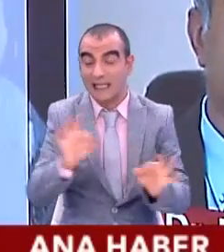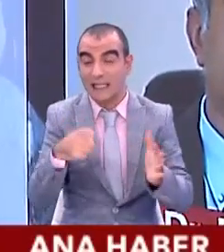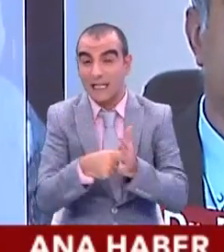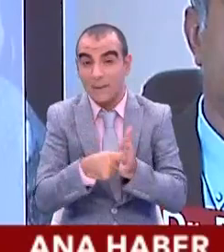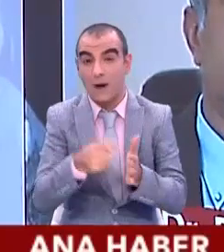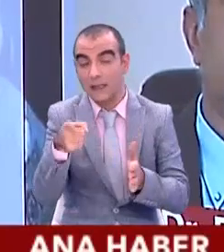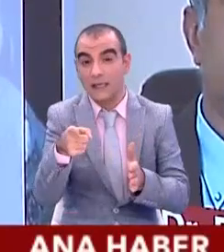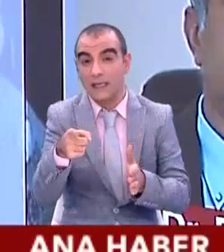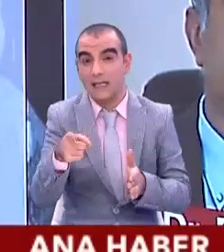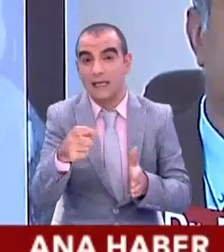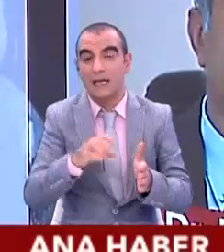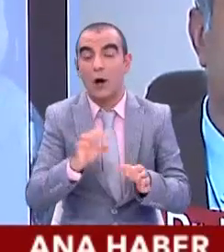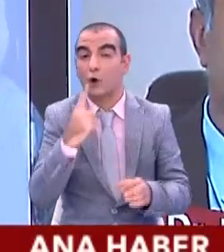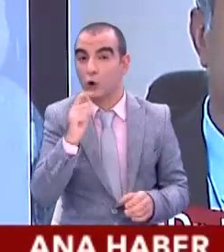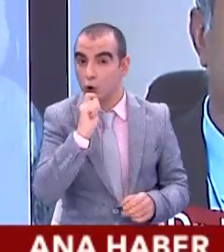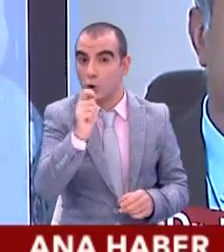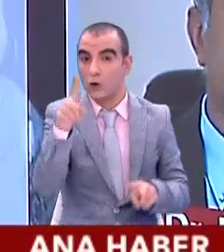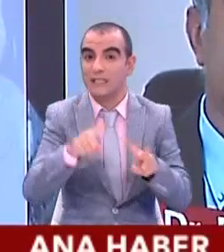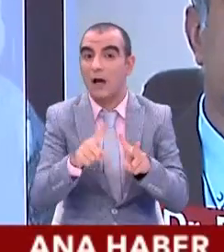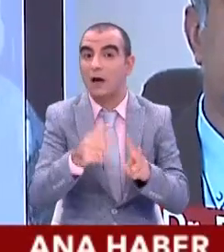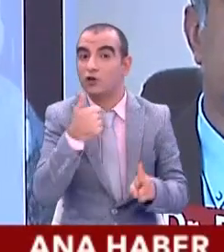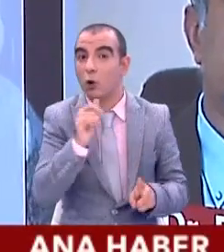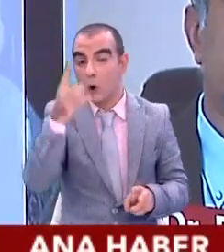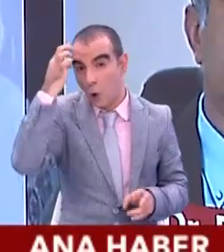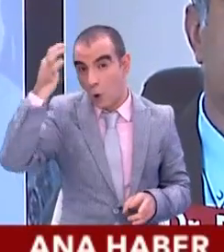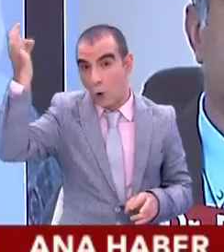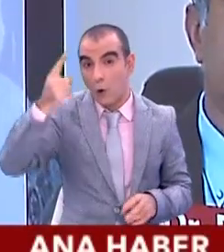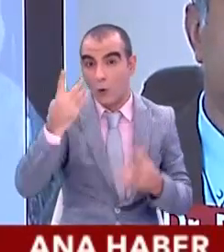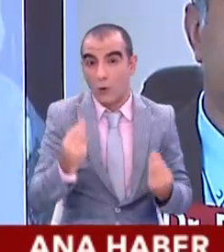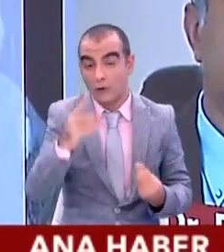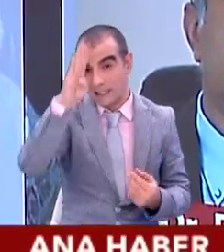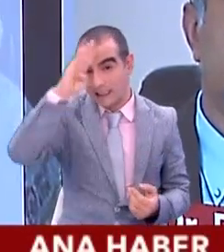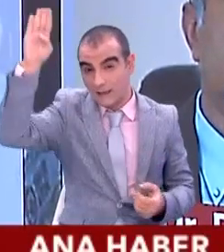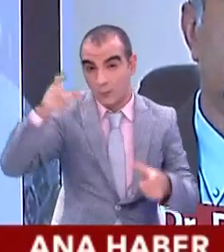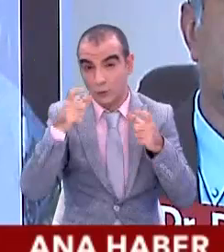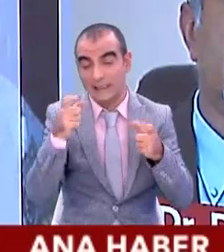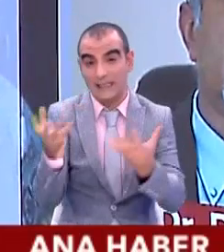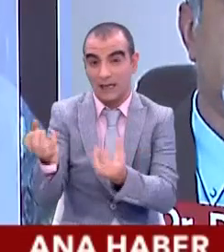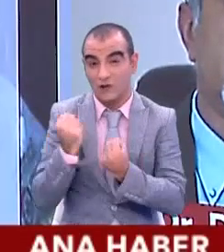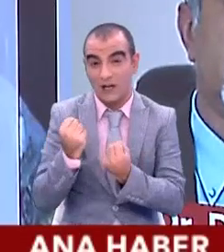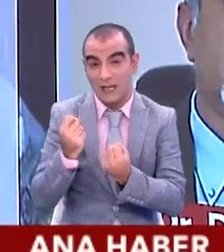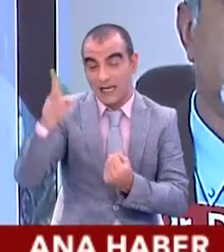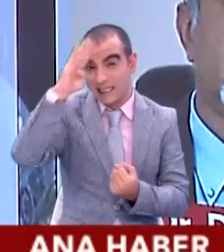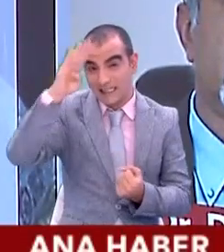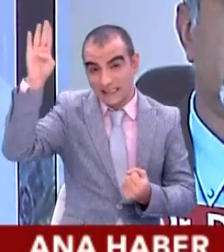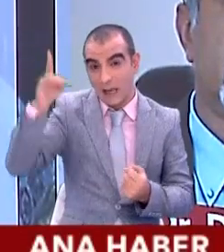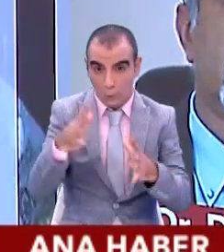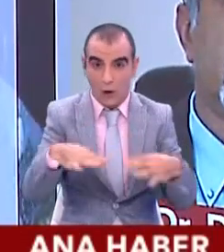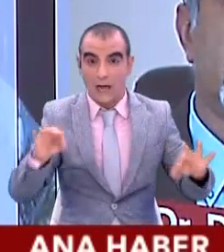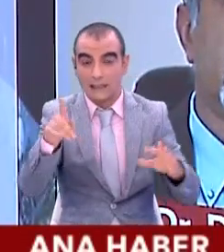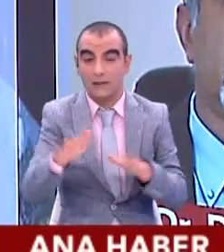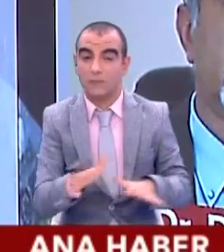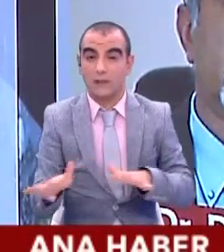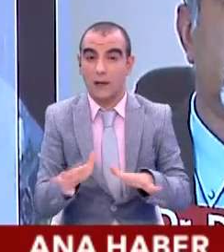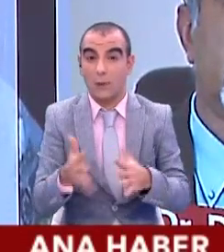üstünde söz Naci Hoca da olunca da her zaman İstanbul'a Dikkat çeker İstanbul hazır mı depreme